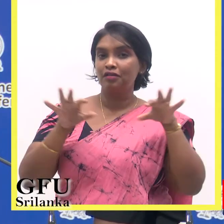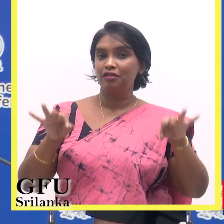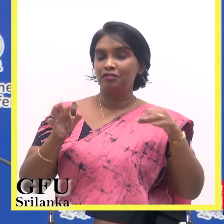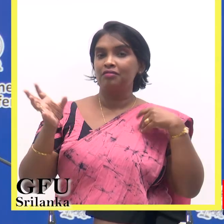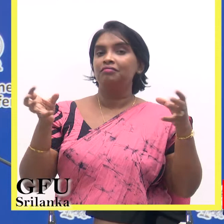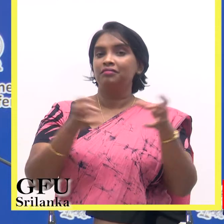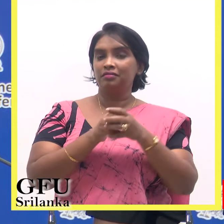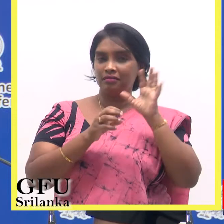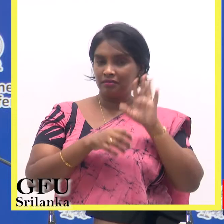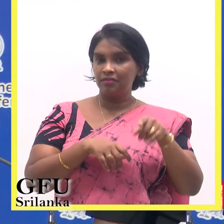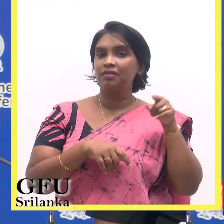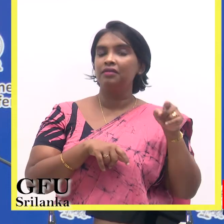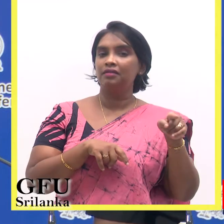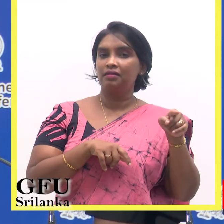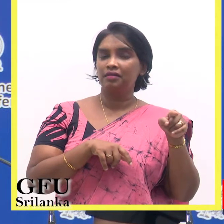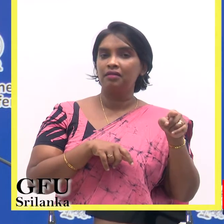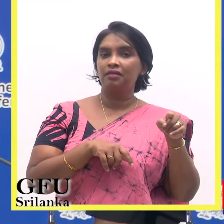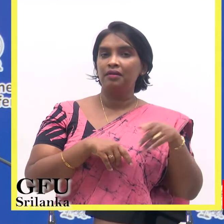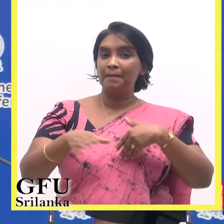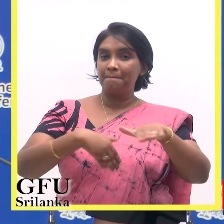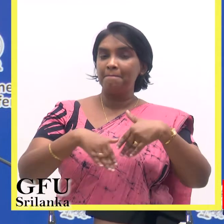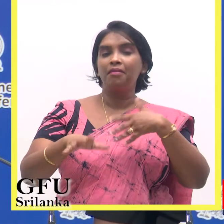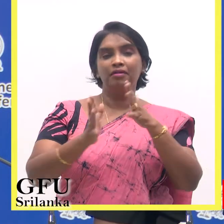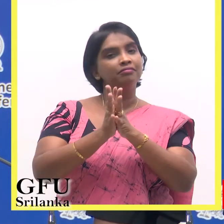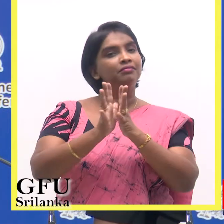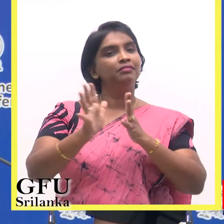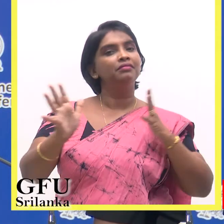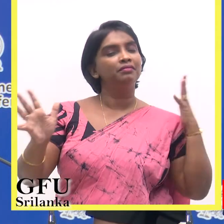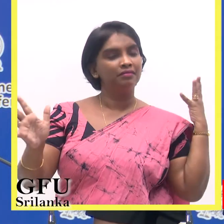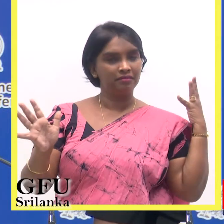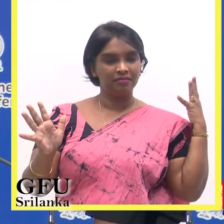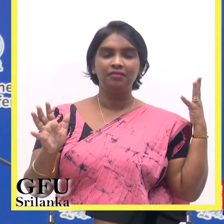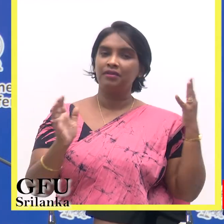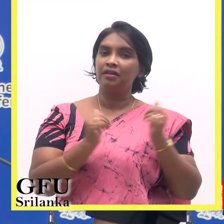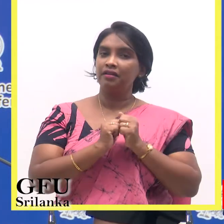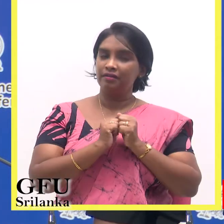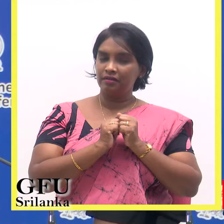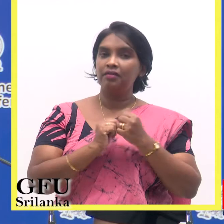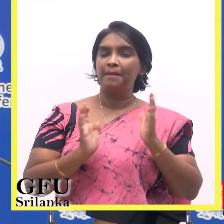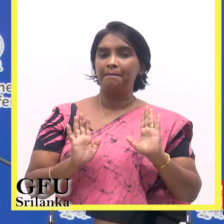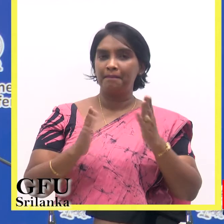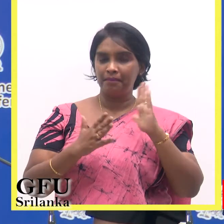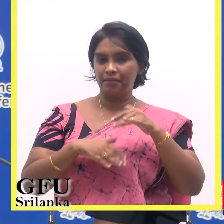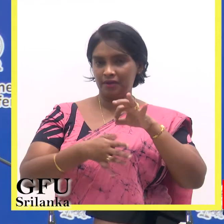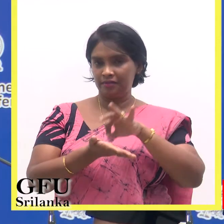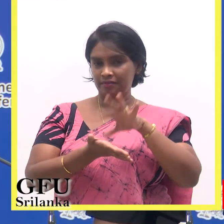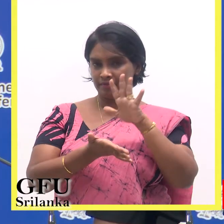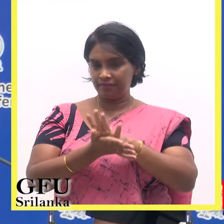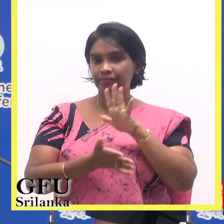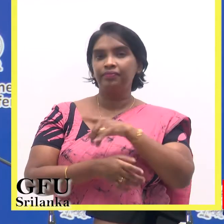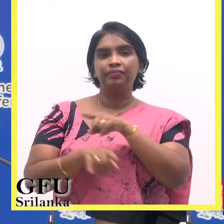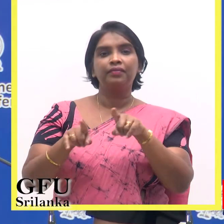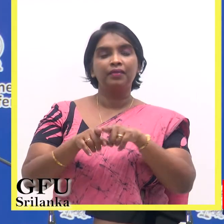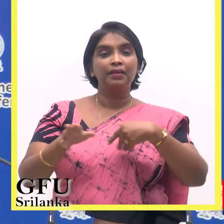සංස්කෘතික කණ්ඩායම් වලින් සමන්විත වූ ඒ පා මුර පෙළපාලිය ආරම්භ කිරීම